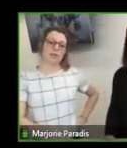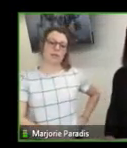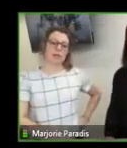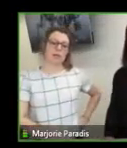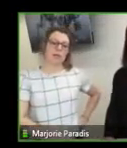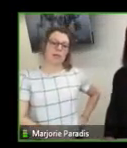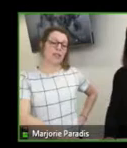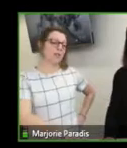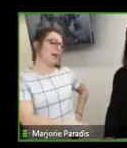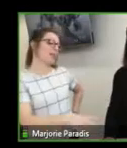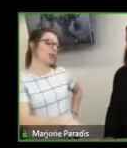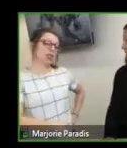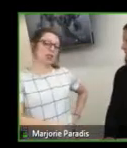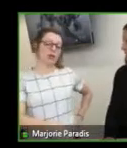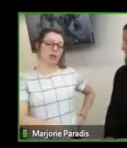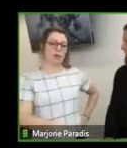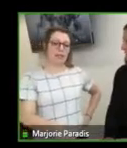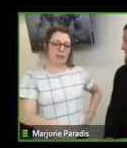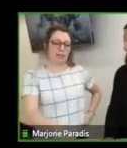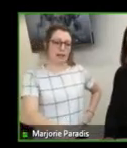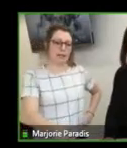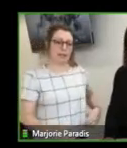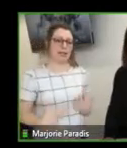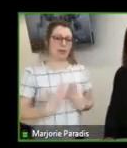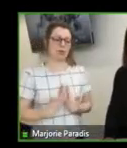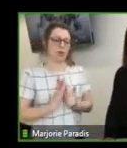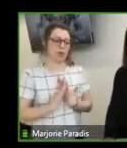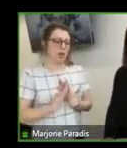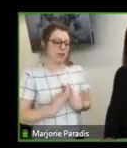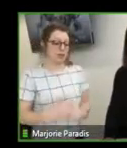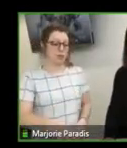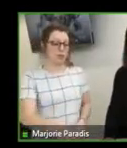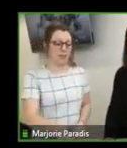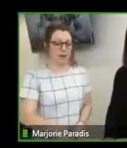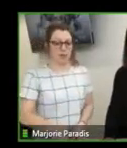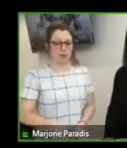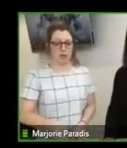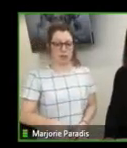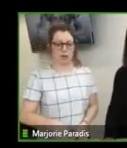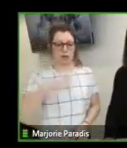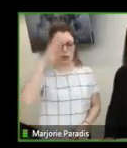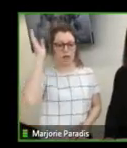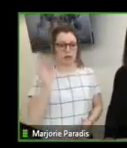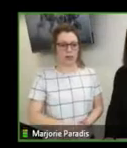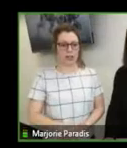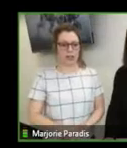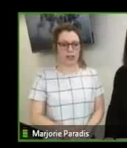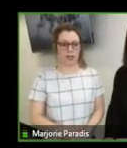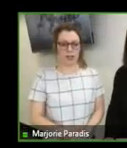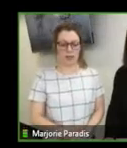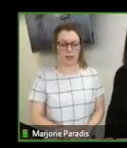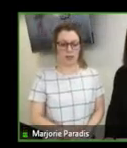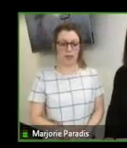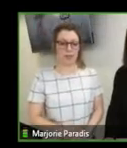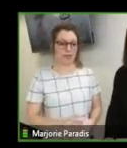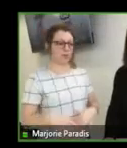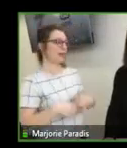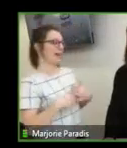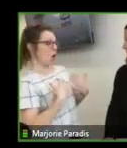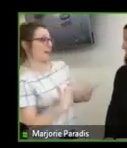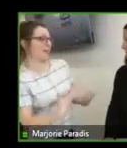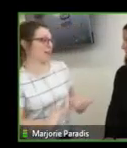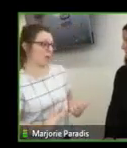responsables de la création. Puis la méthode historique, non seulement c'est intéressant, sauf que c'est souvent même, je salue mes collègues en univers social, mais